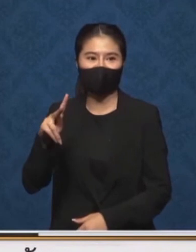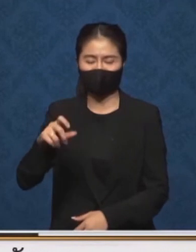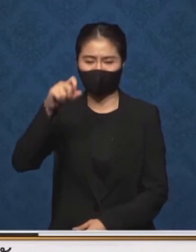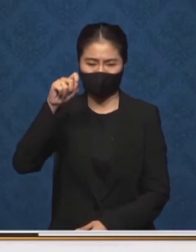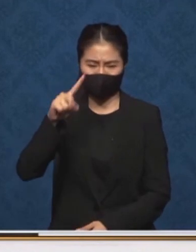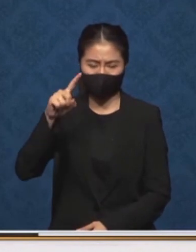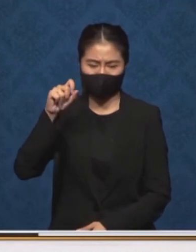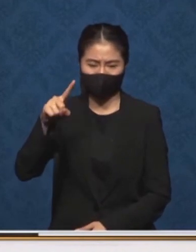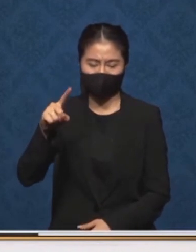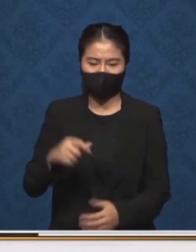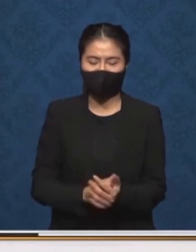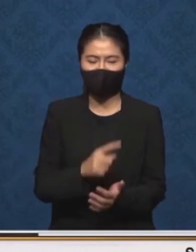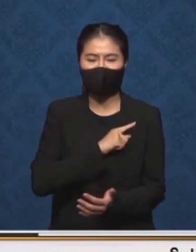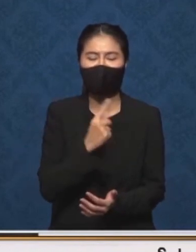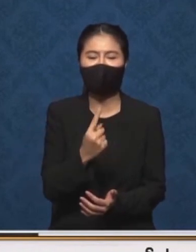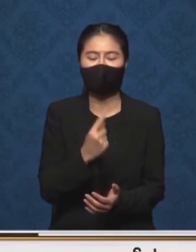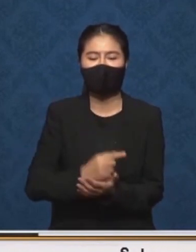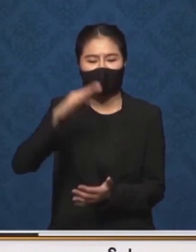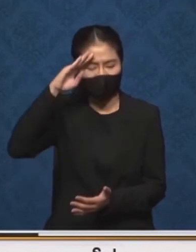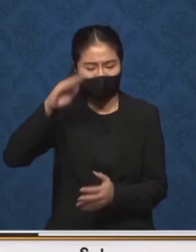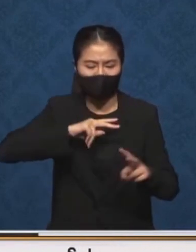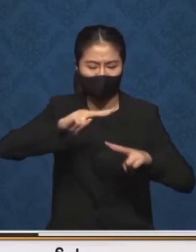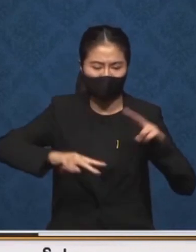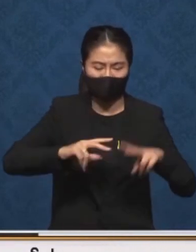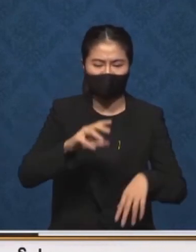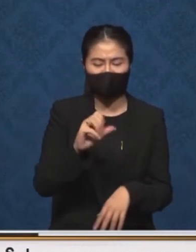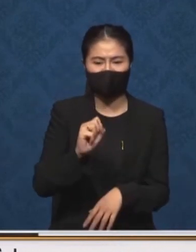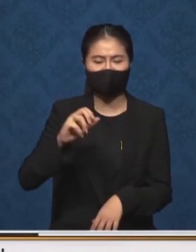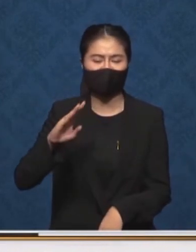บแต่พูดเดียวไงใช้ตั้หารดูแลสบคออะไรไม่รู้